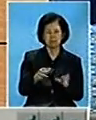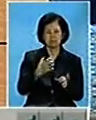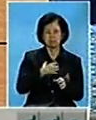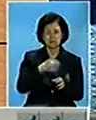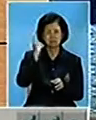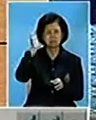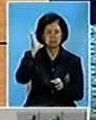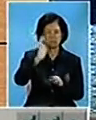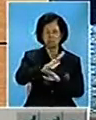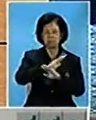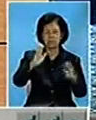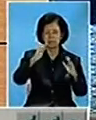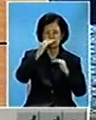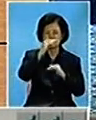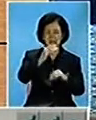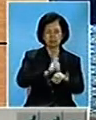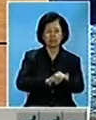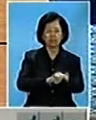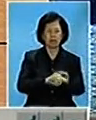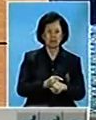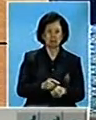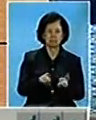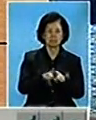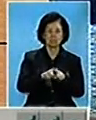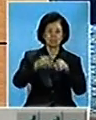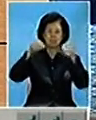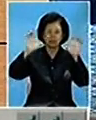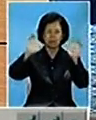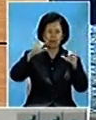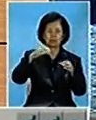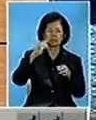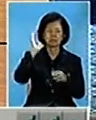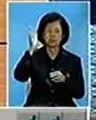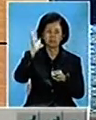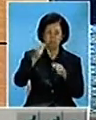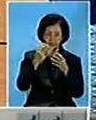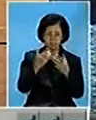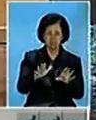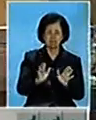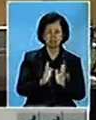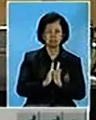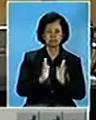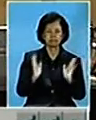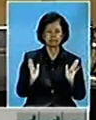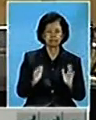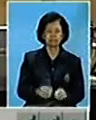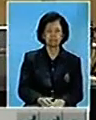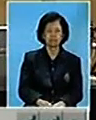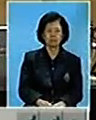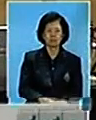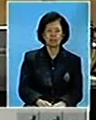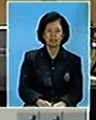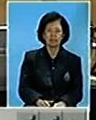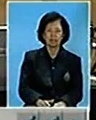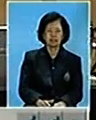าเช่นเดียวกับฝ่ายรัฐบาลที่ได้อภิปรายไปแล้วขอขอบคุณท่านประธาน คือ